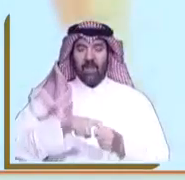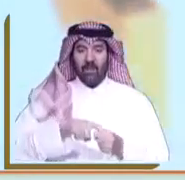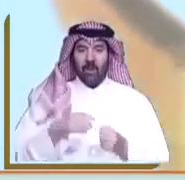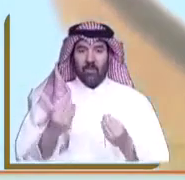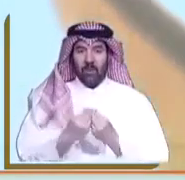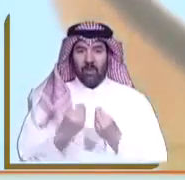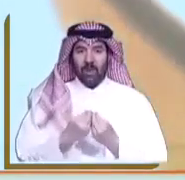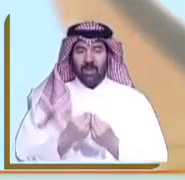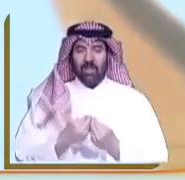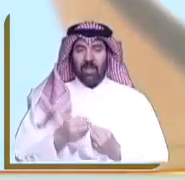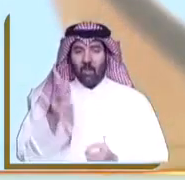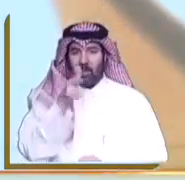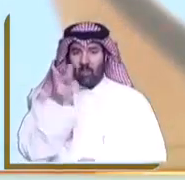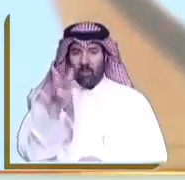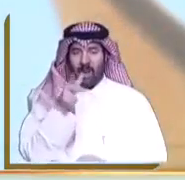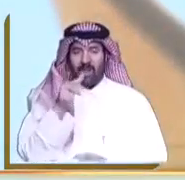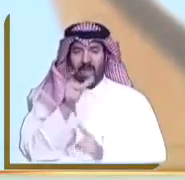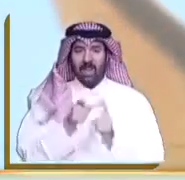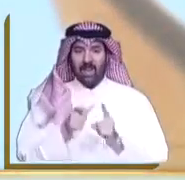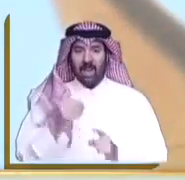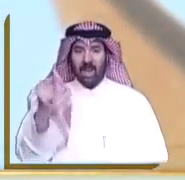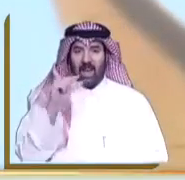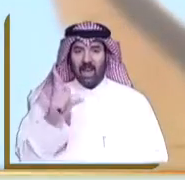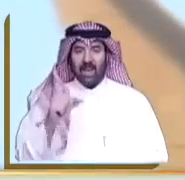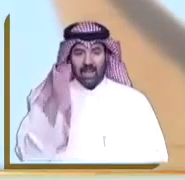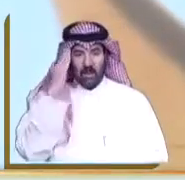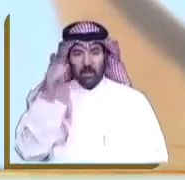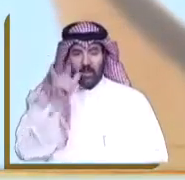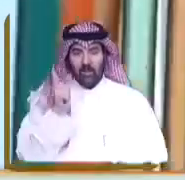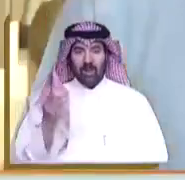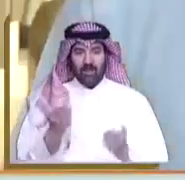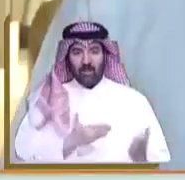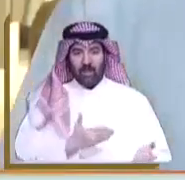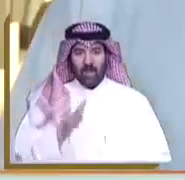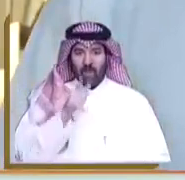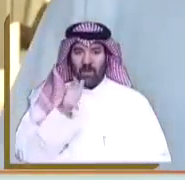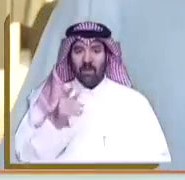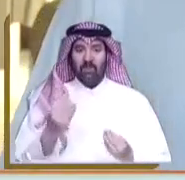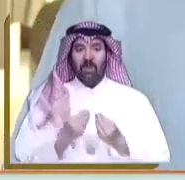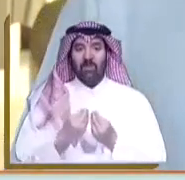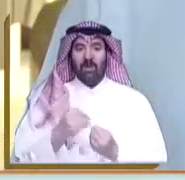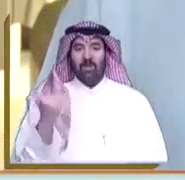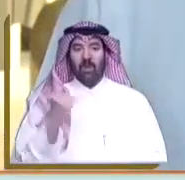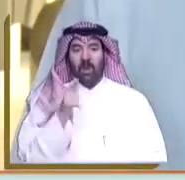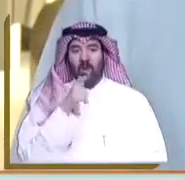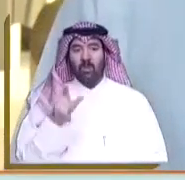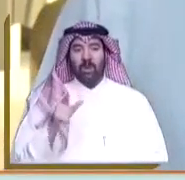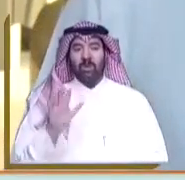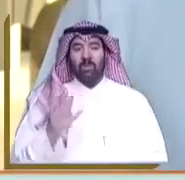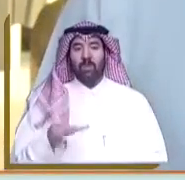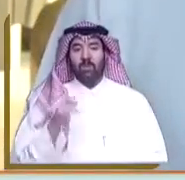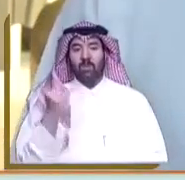مباشرة مراسل أخبار السعودية الزميل خالد الربيع. أهلا بك خالد، أحييك إلى هذه النشرة. إذن أجواء